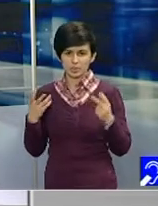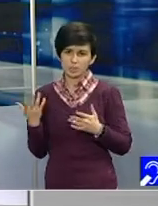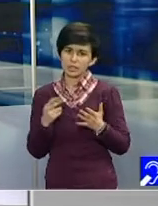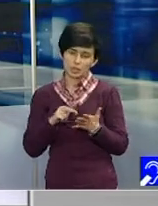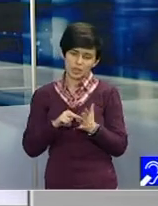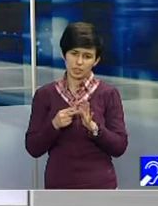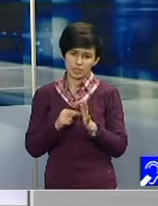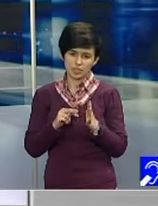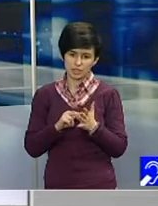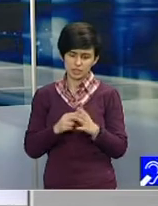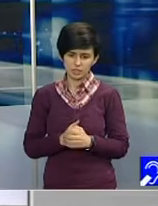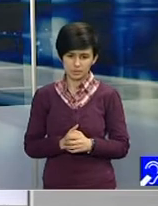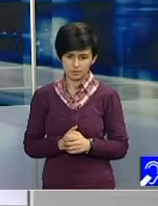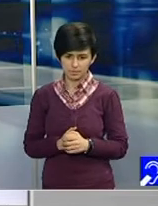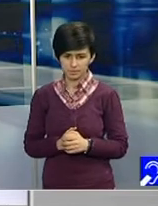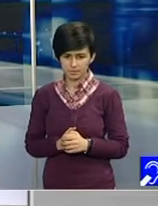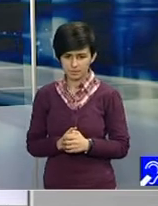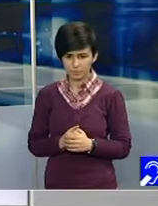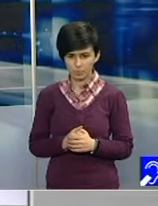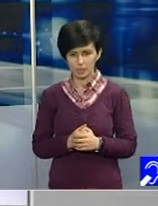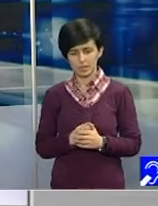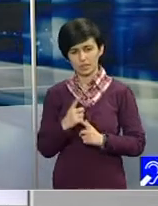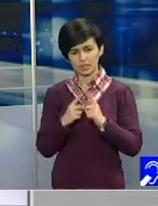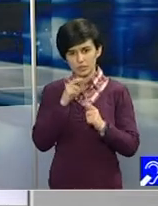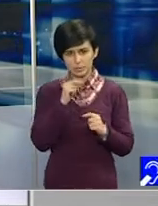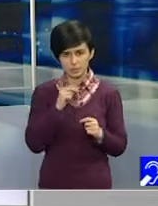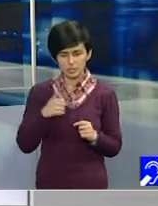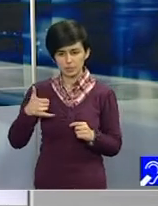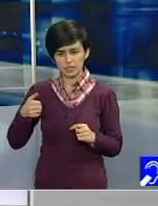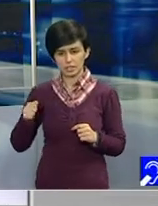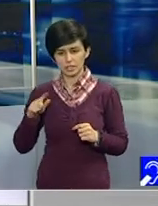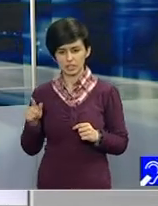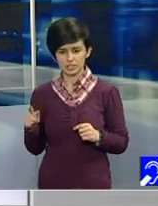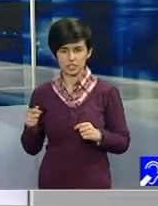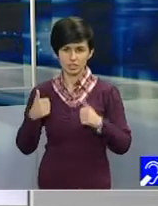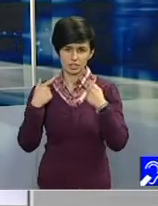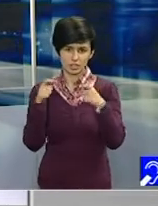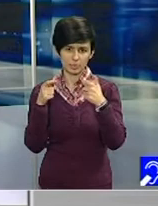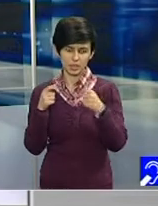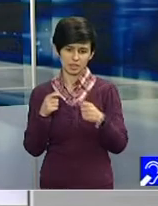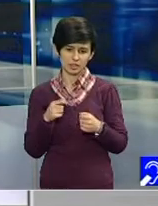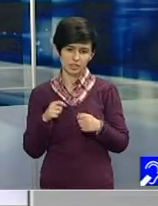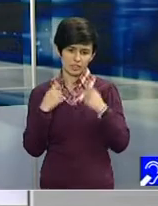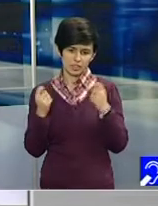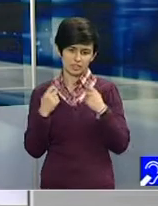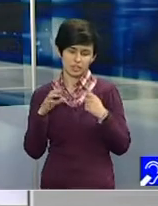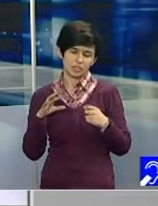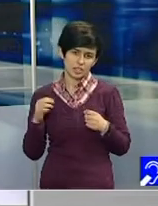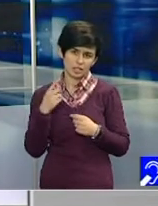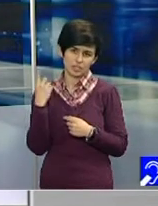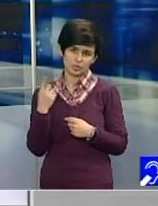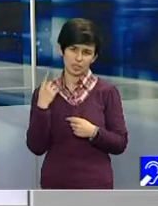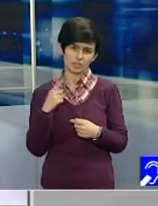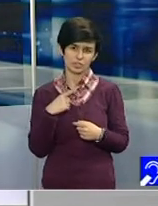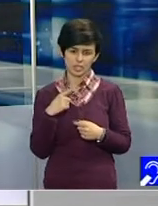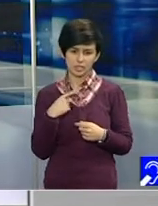fie că e vorba de Jazz in the Park sau de alte proiecte pe care le avem, Jazz in the Street, festivaluri în alte orașe. Așadar, există potențial